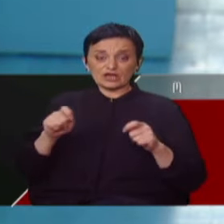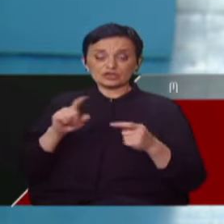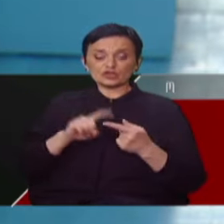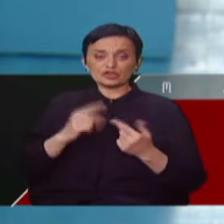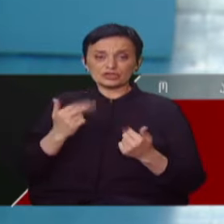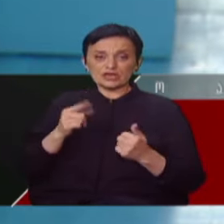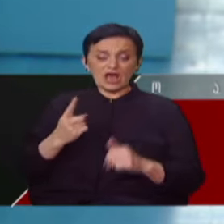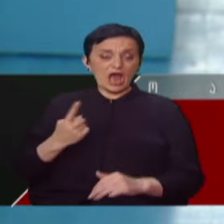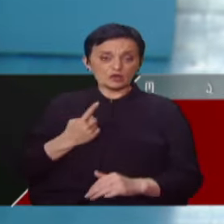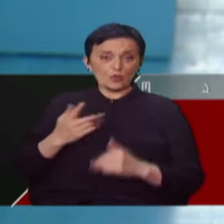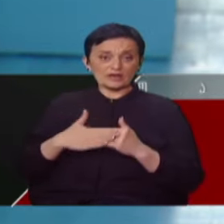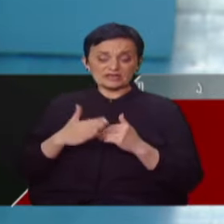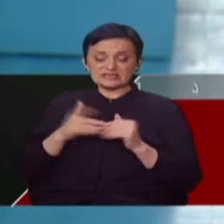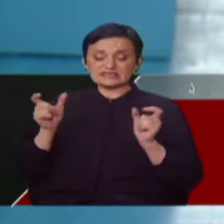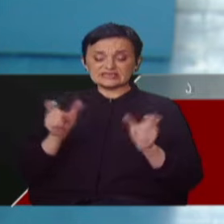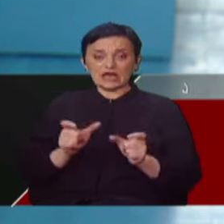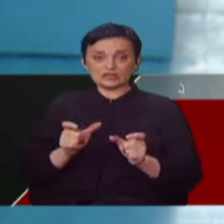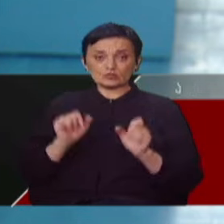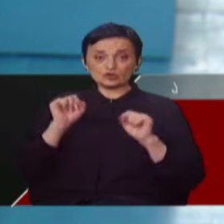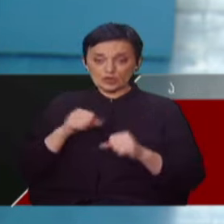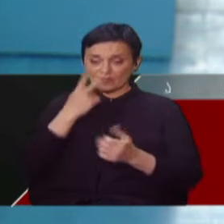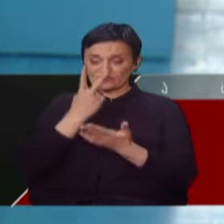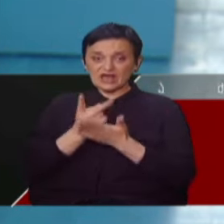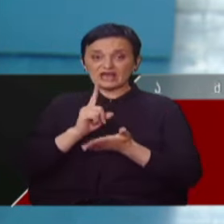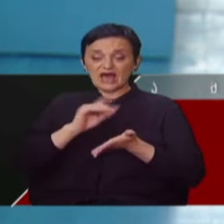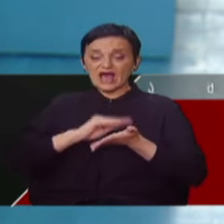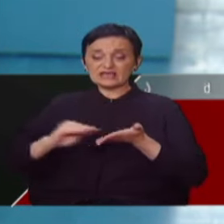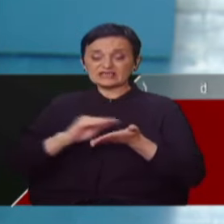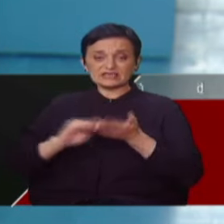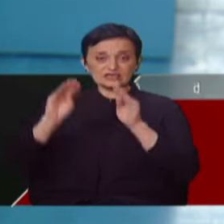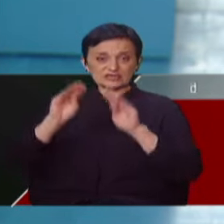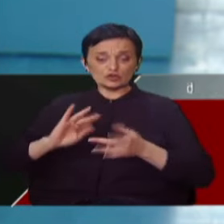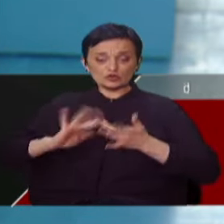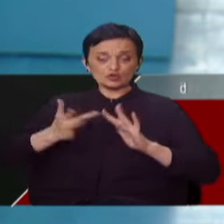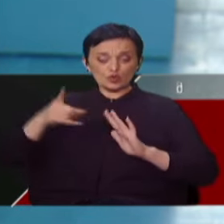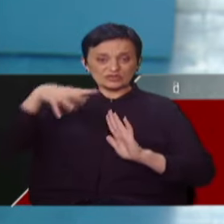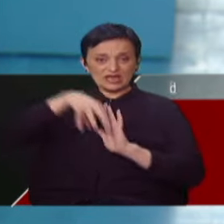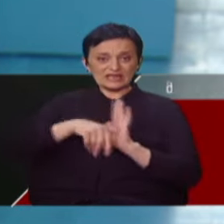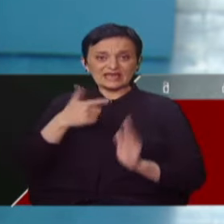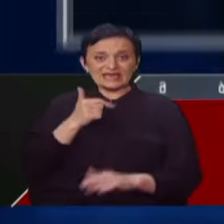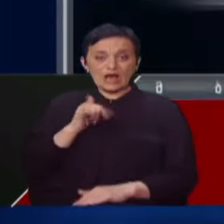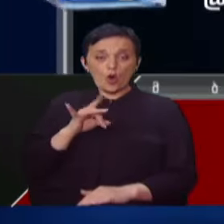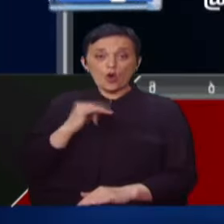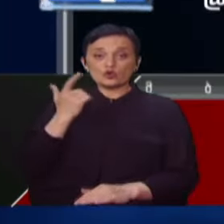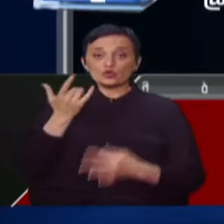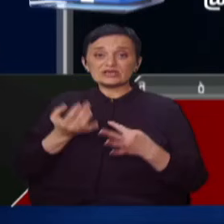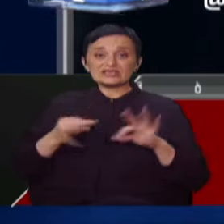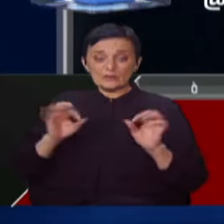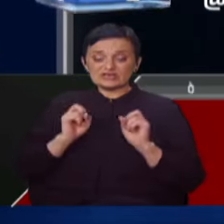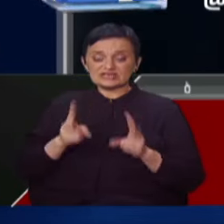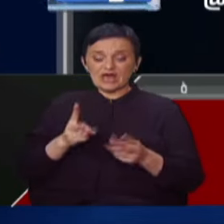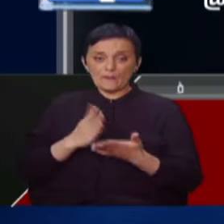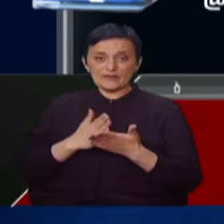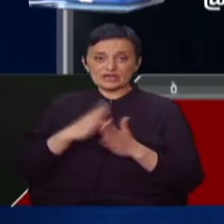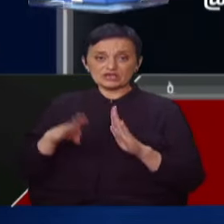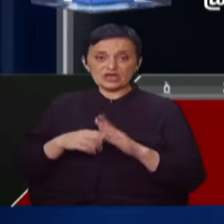დიახ, მათ შორის ელოდება სანქციებსაც. შეგვიძლია ვნახოთ, რა წერს ეკაგი გაური სოციალურ ქსელში. დემოკრატია საფრთხეშია,